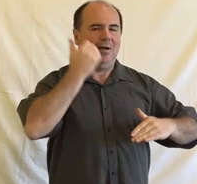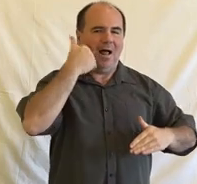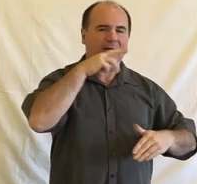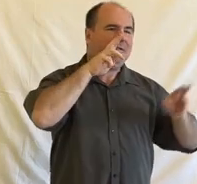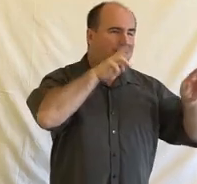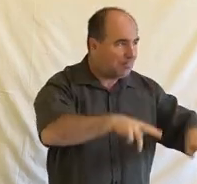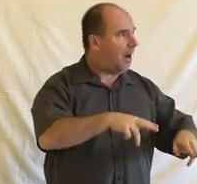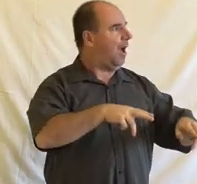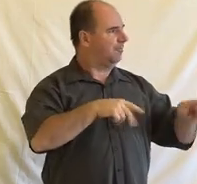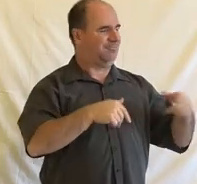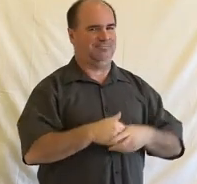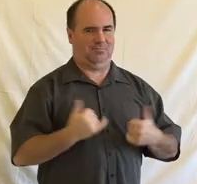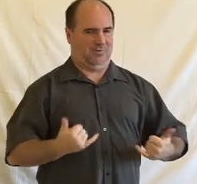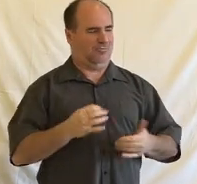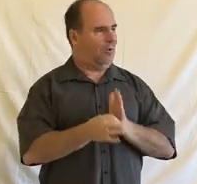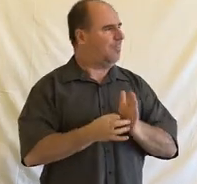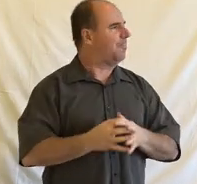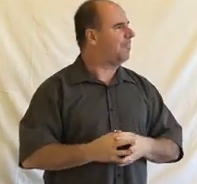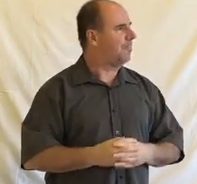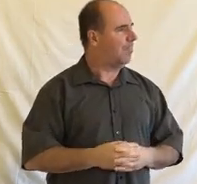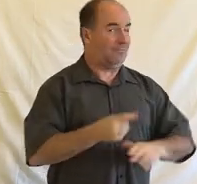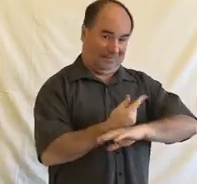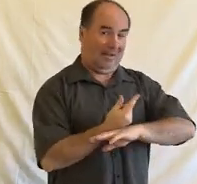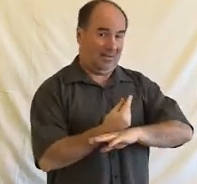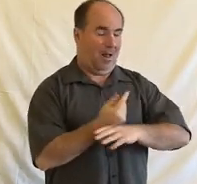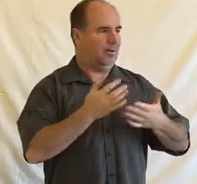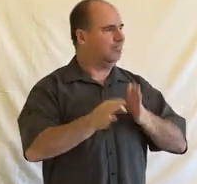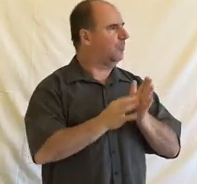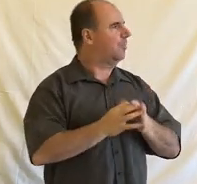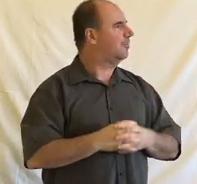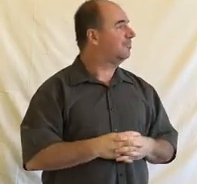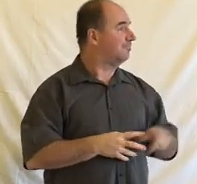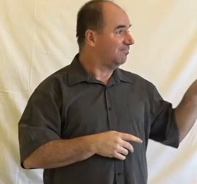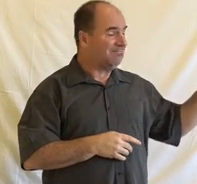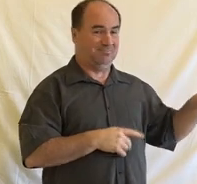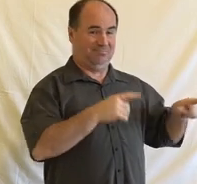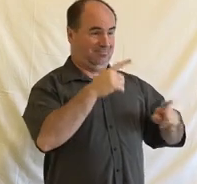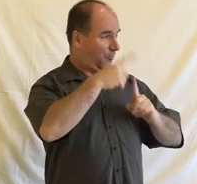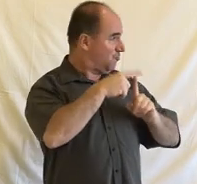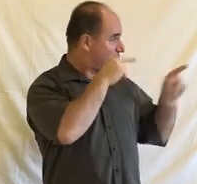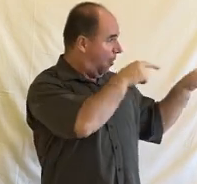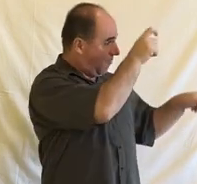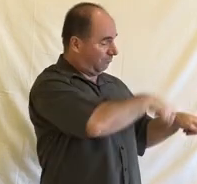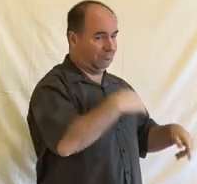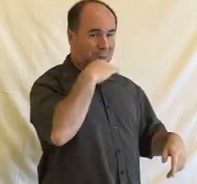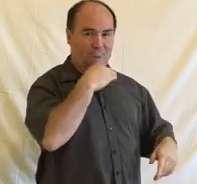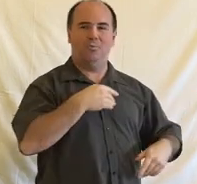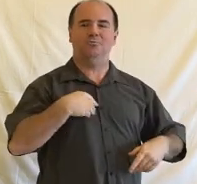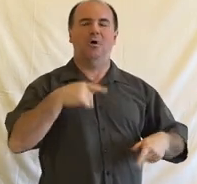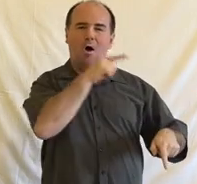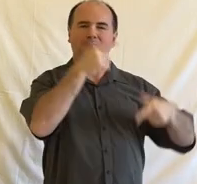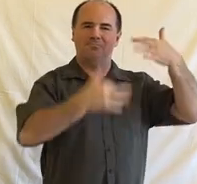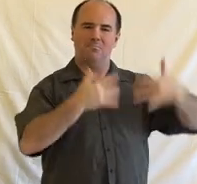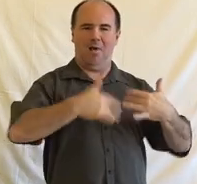sobě, hned ho požádáme, aby se přesunul, je původně matematik a investor do technologií.